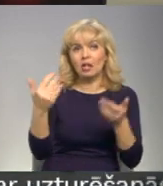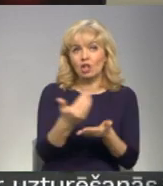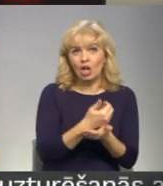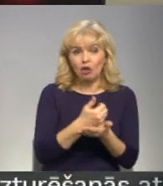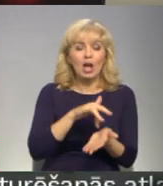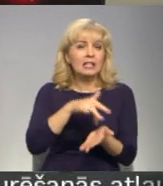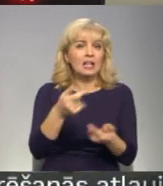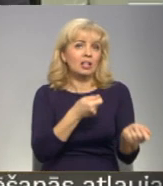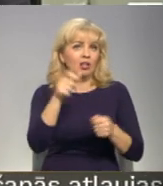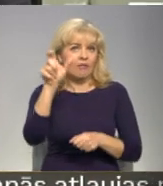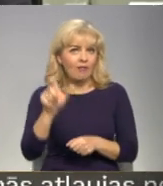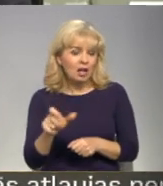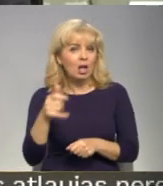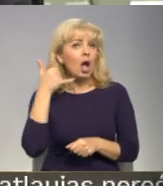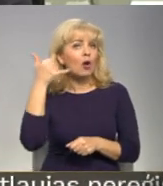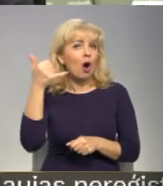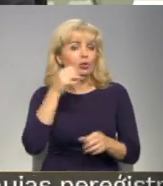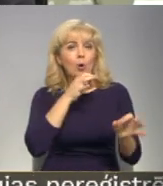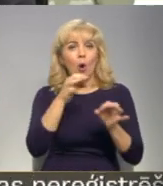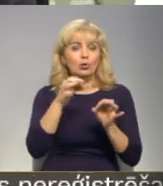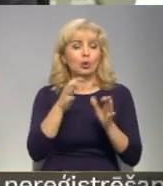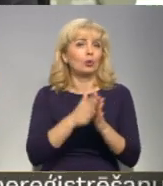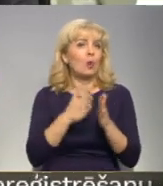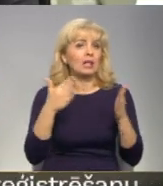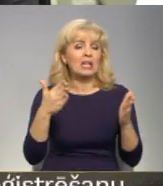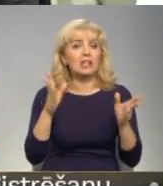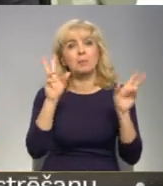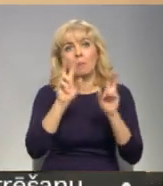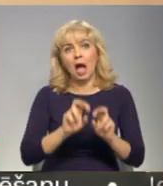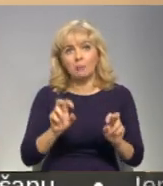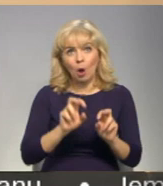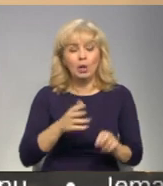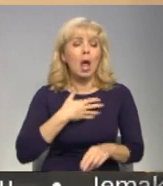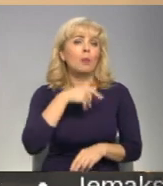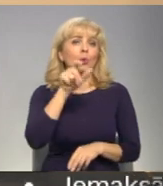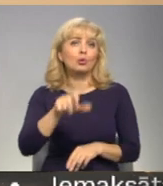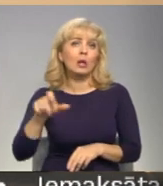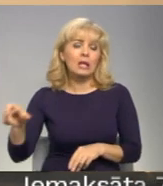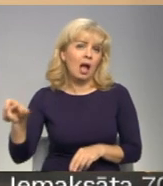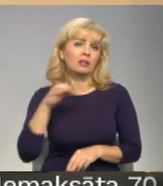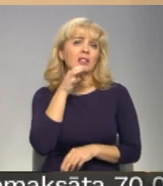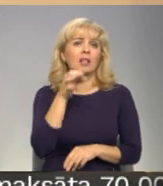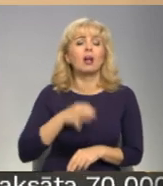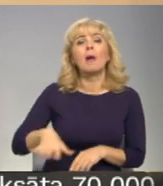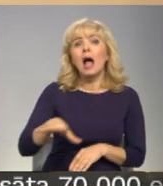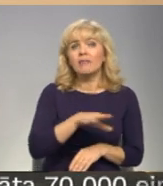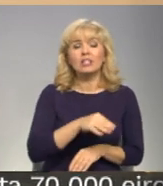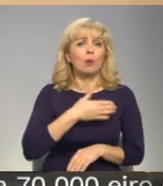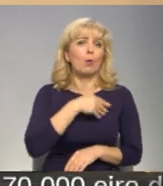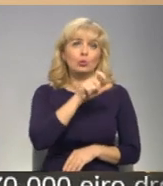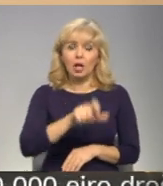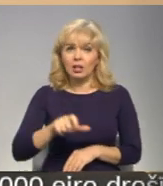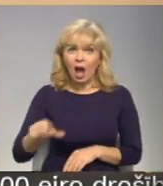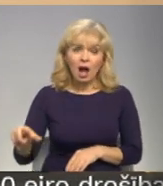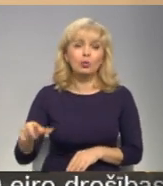centra vadītāja, telefoniski konsultēt ir liels izaicinājums. Mūsu klienti, kā mēs paši sakam, ir visi ir mūsu klienti, jo